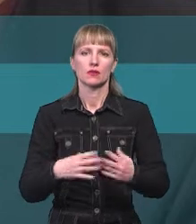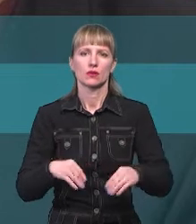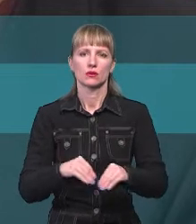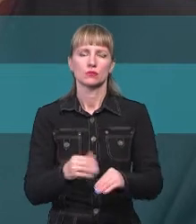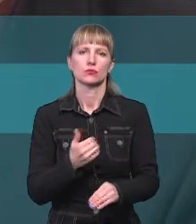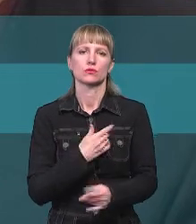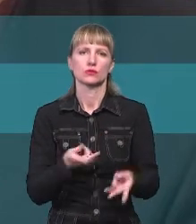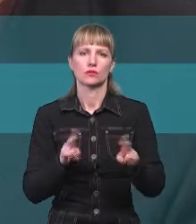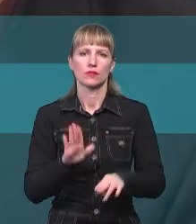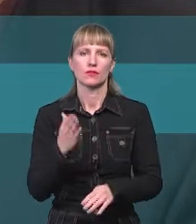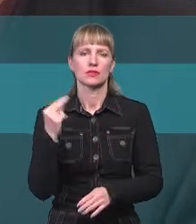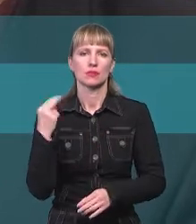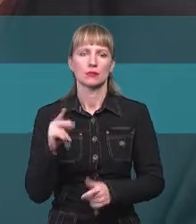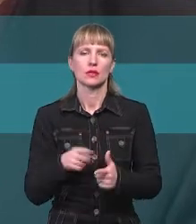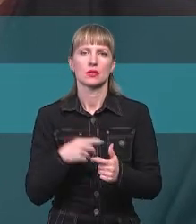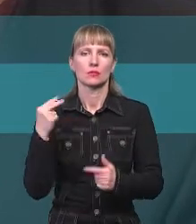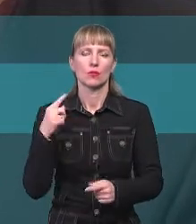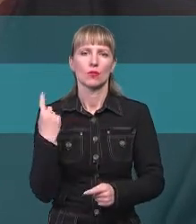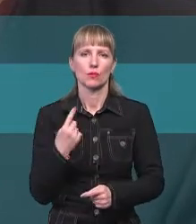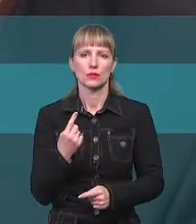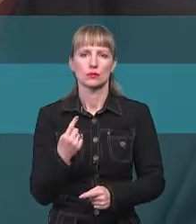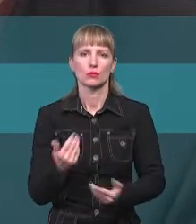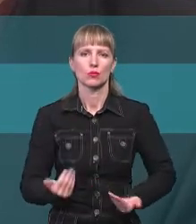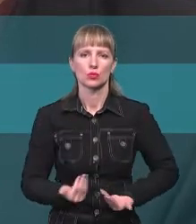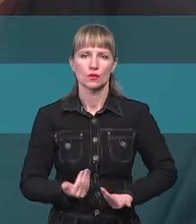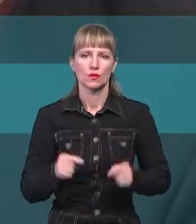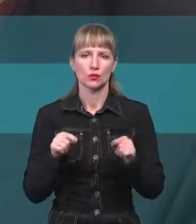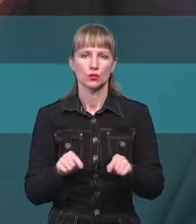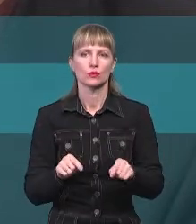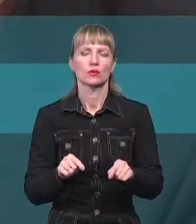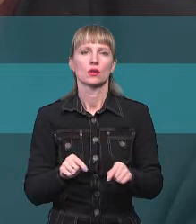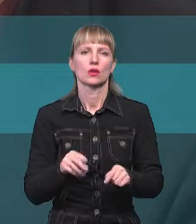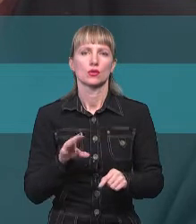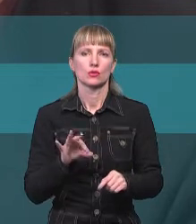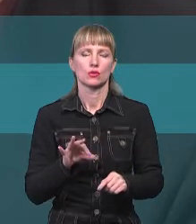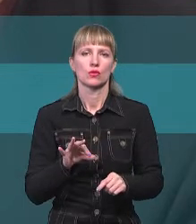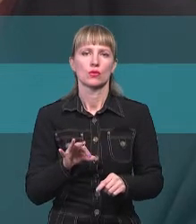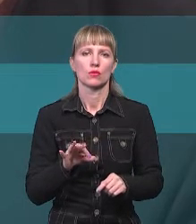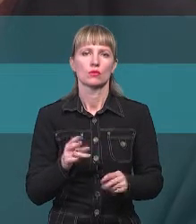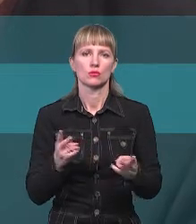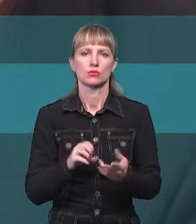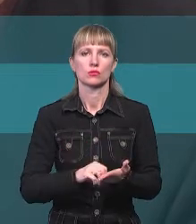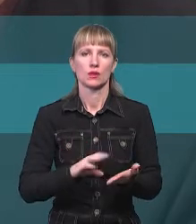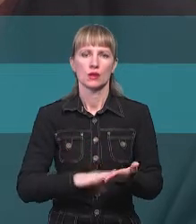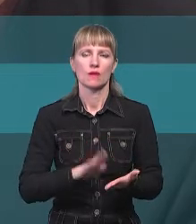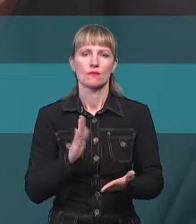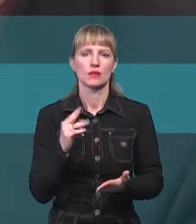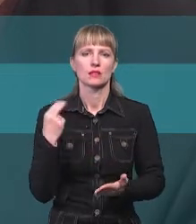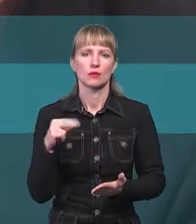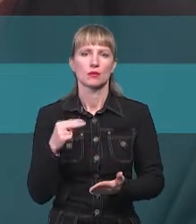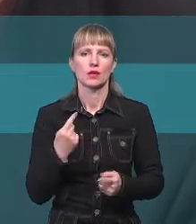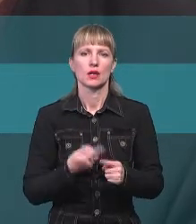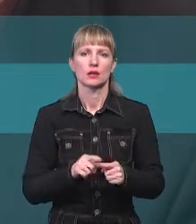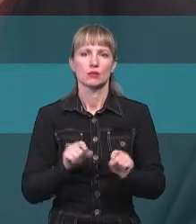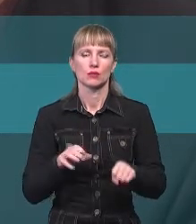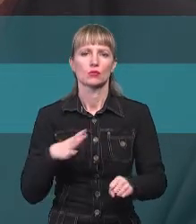намір залишитися в Запоріжжі або в Запорізькій області, так, проживати тут, то чому б не зареєструватися в Запоріжжі? Це